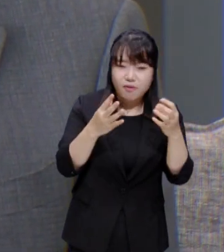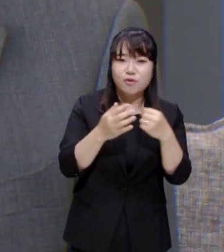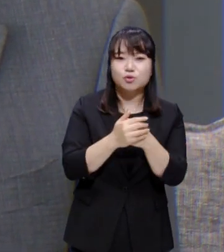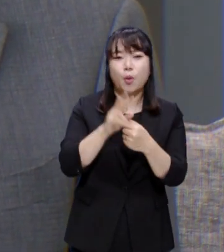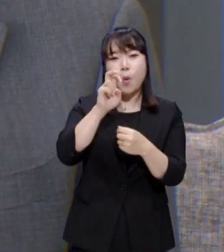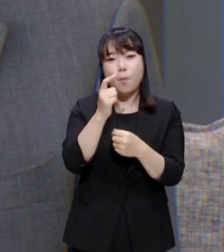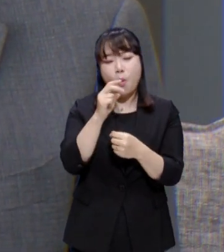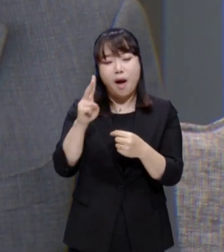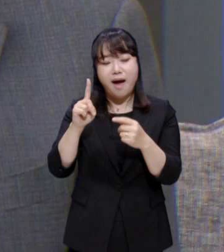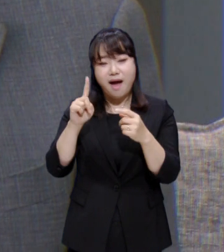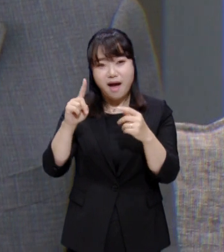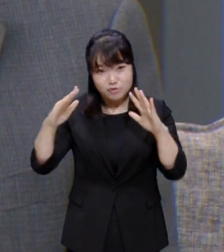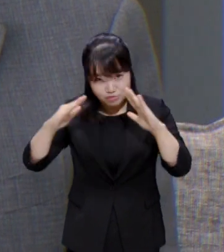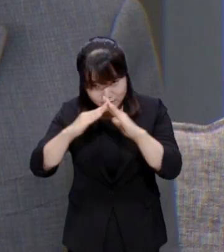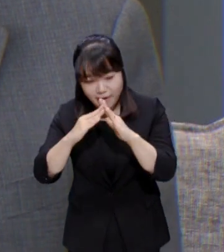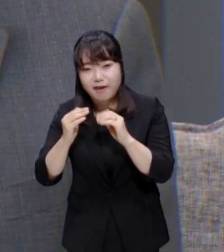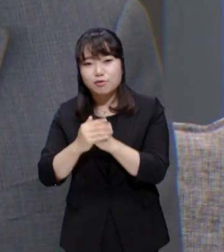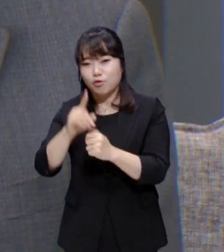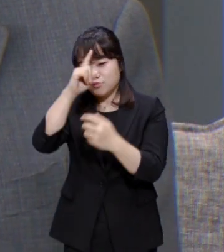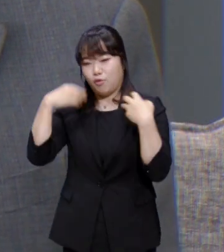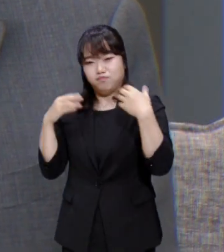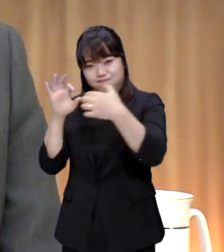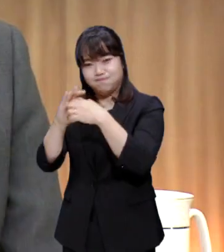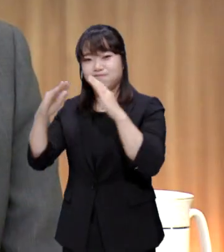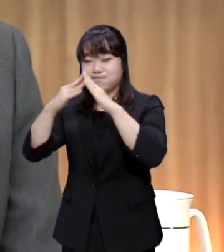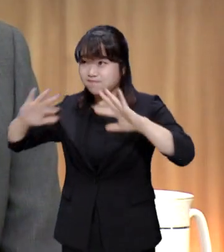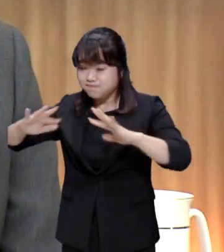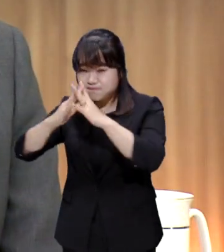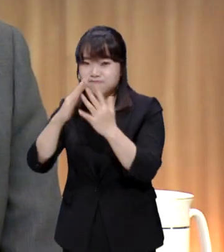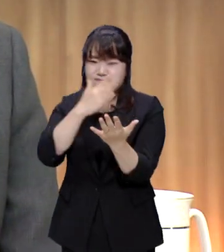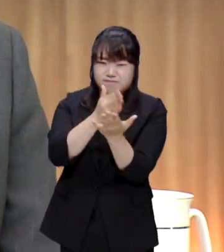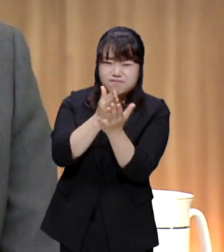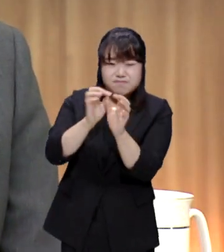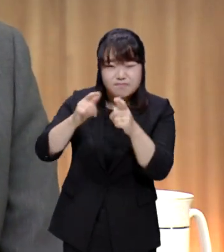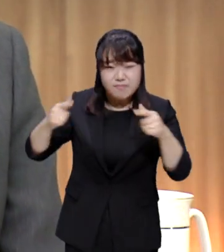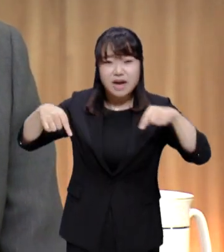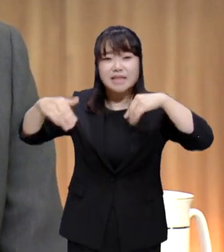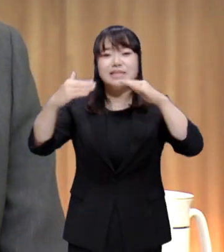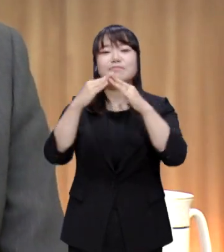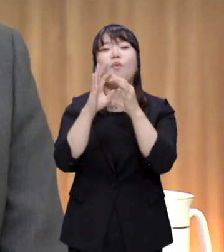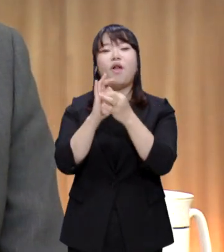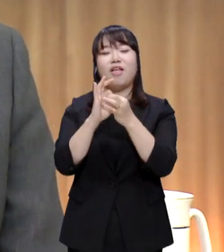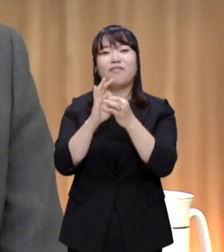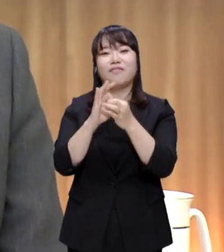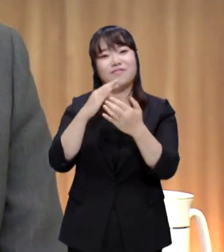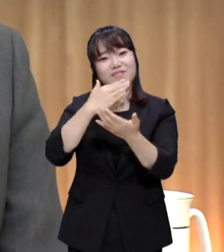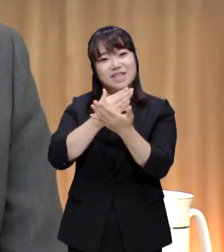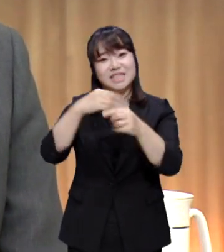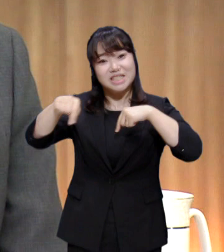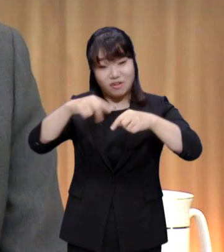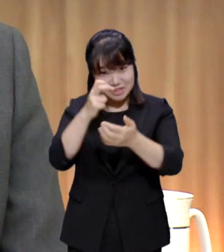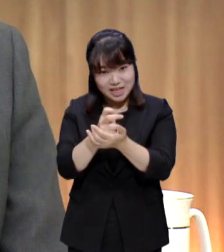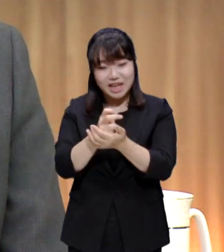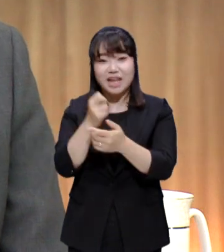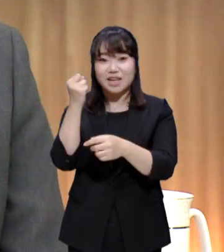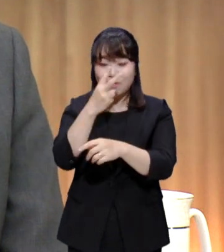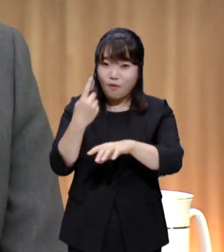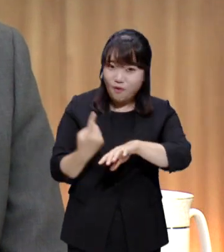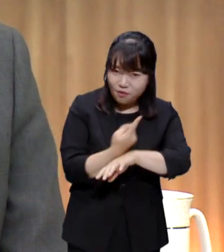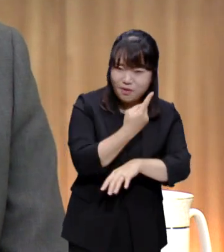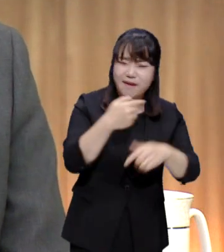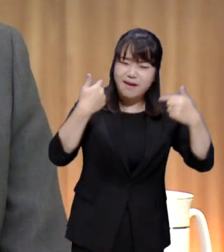모아주택 상생주택서부터 공공재개발까지 그 주택 정책 그다음에 우리 그